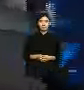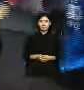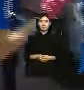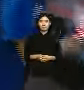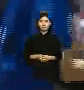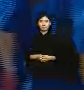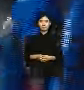입니다